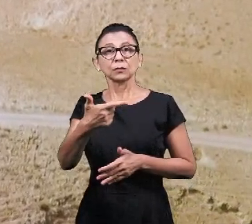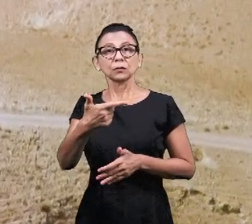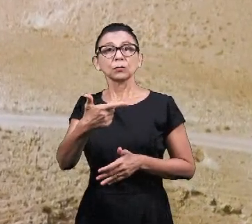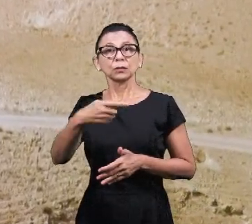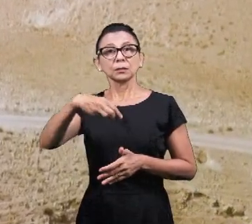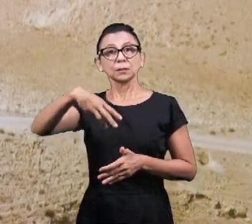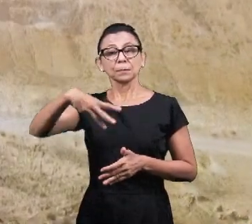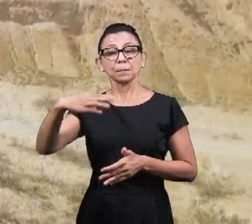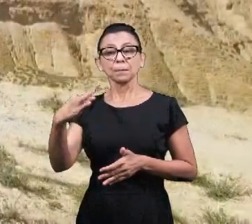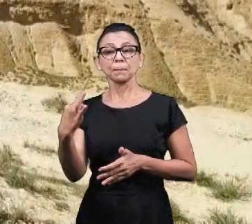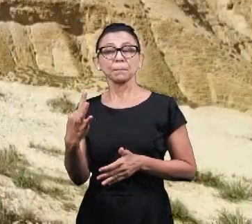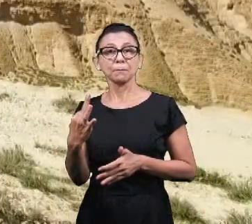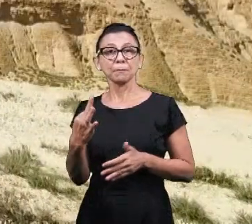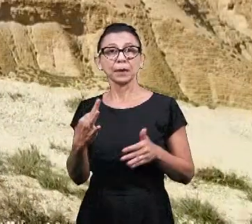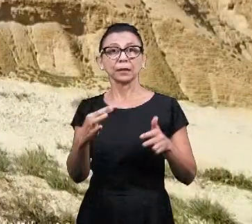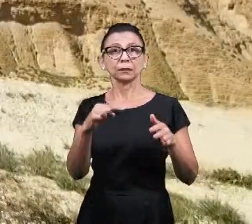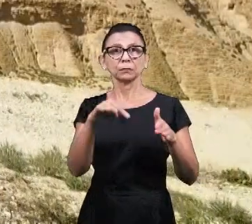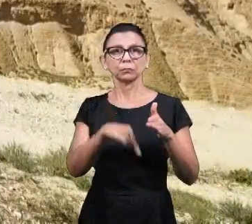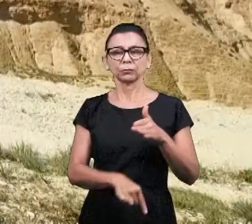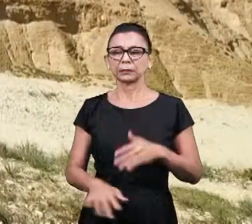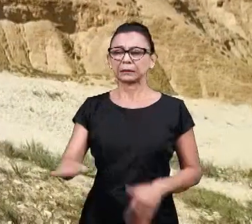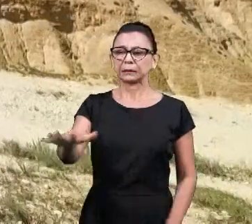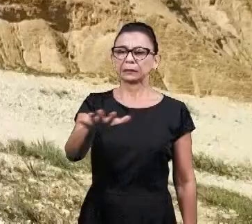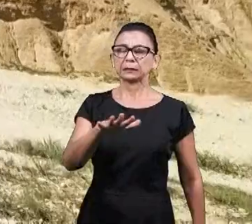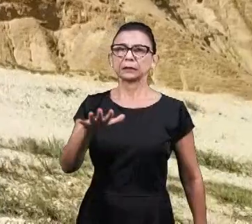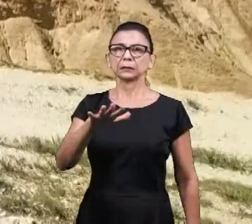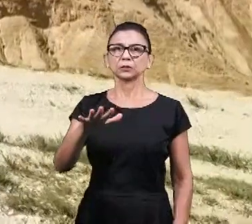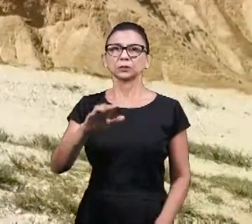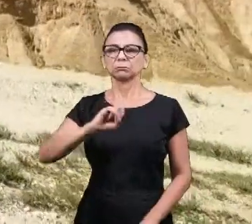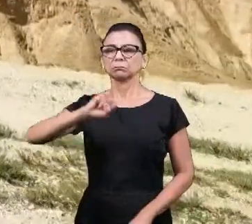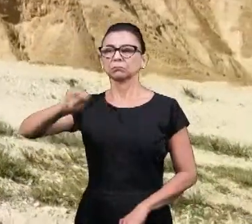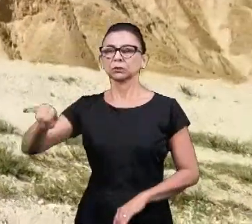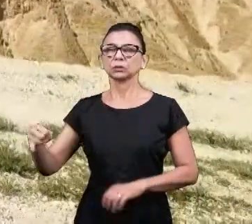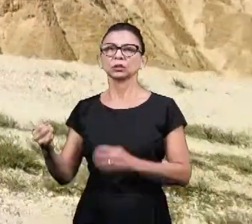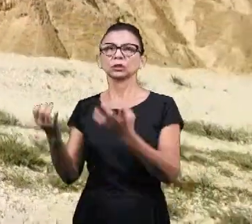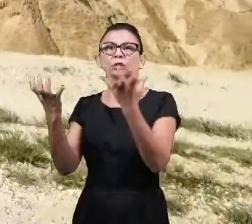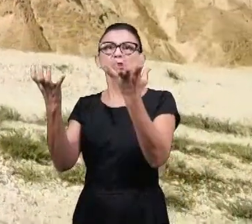au-dessus du niveau de la mer jusqu'à la région de Jéricho,